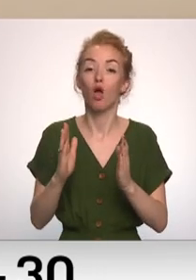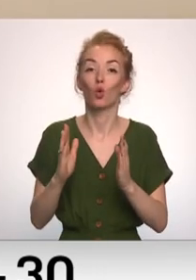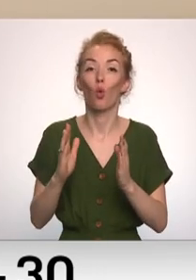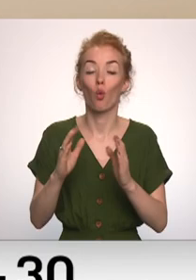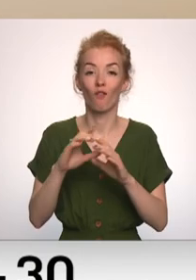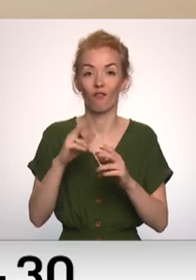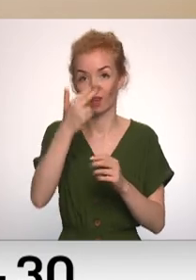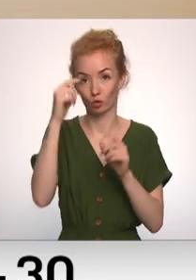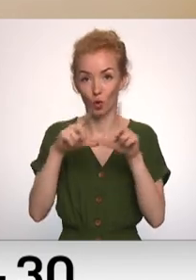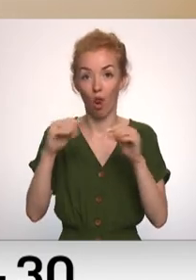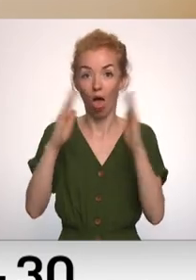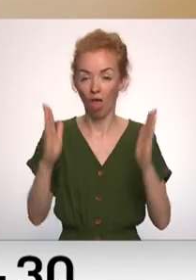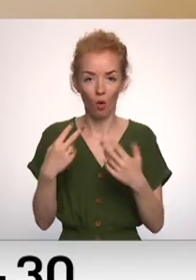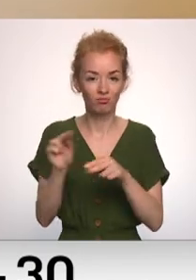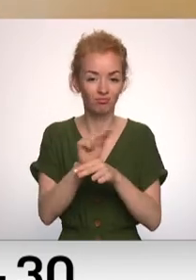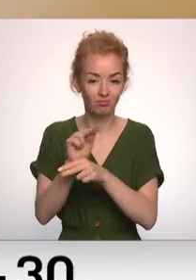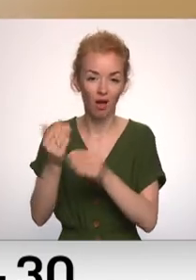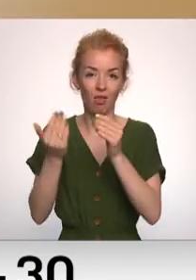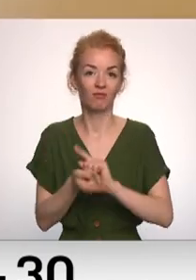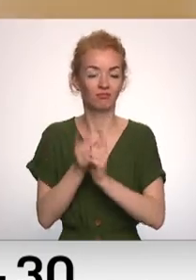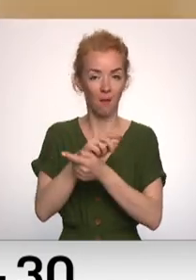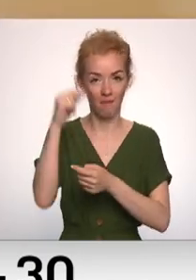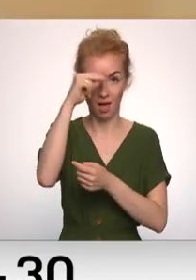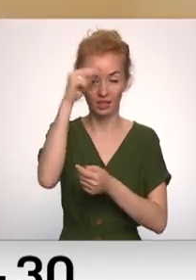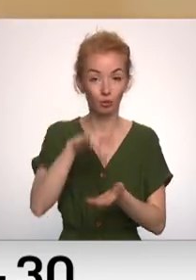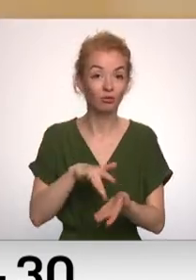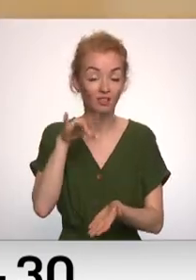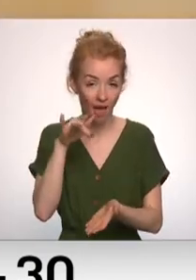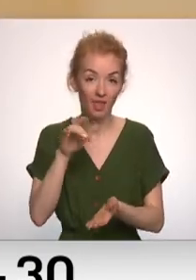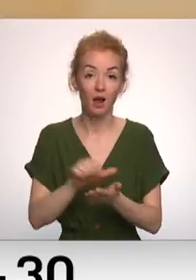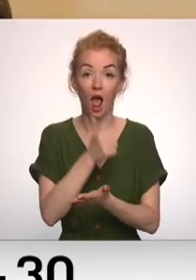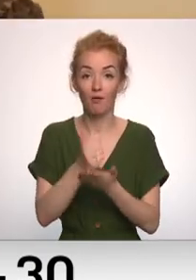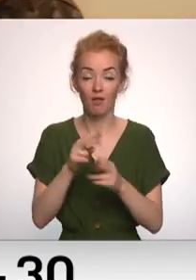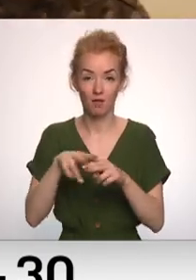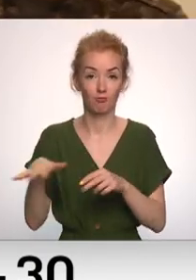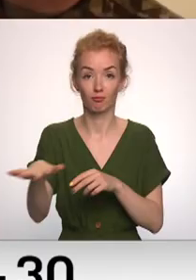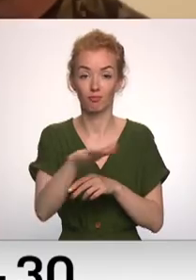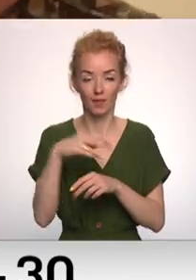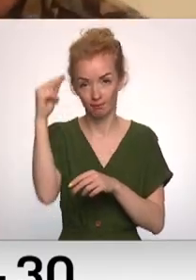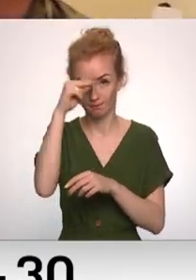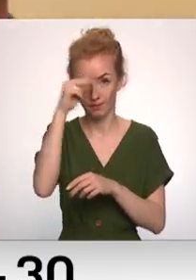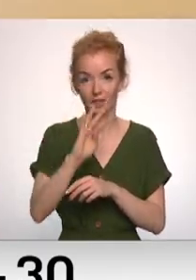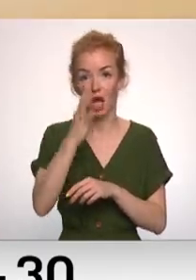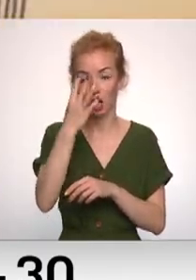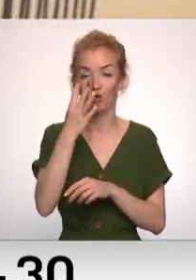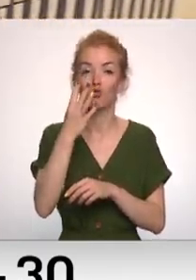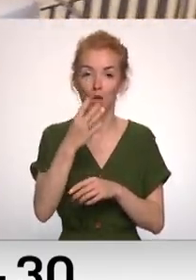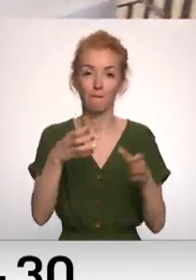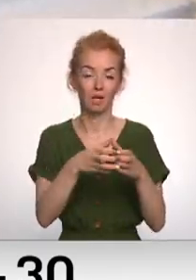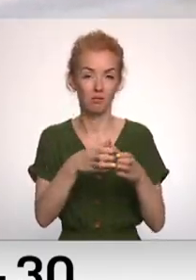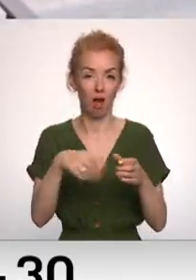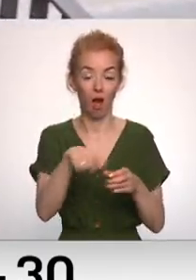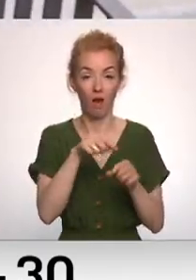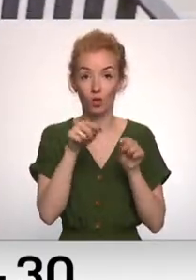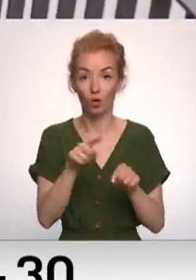vidusskolas ēka rekonstruēta, un nu ir mācību centrs. Galvenokārt poligonā savas kaujas iemaņas trenē 4. Kurzemes brigāde,